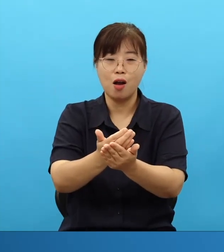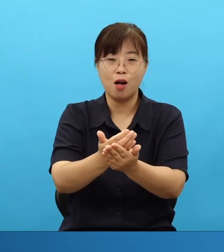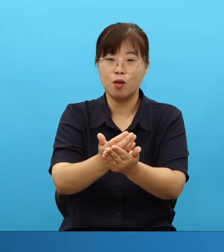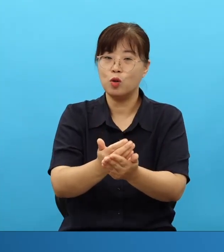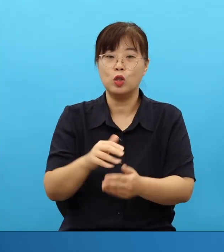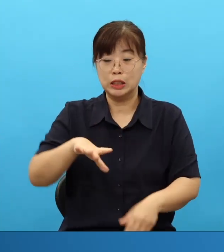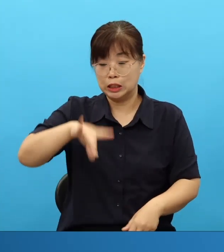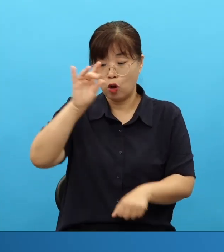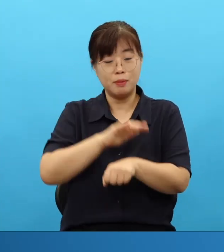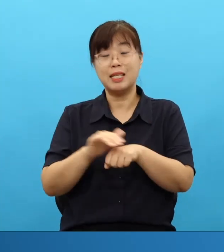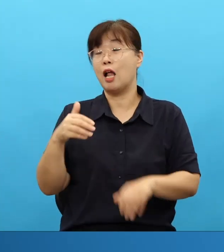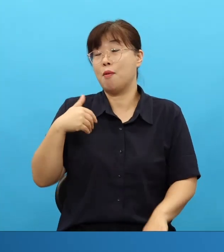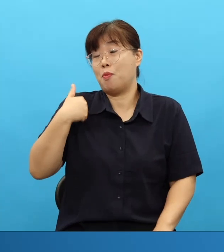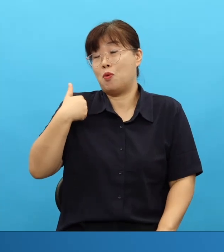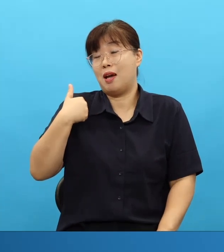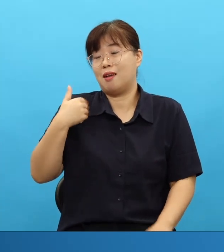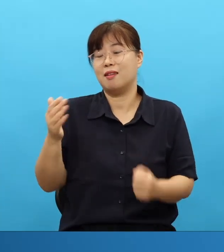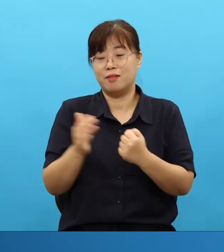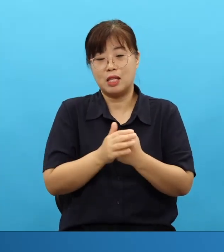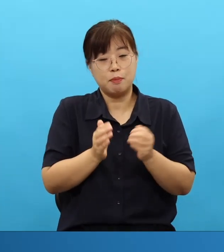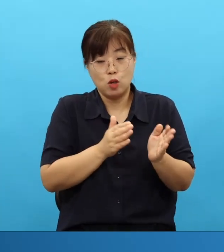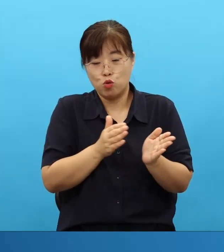못했구나 그래서